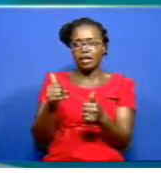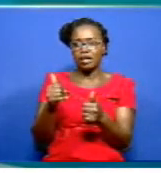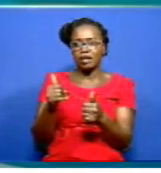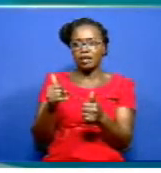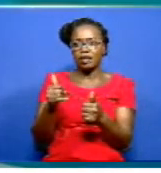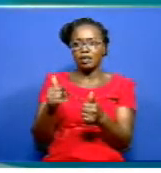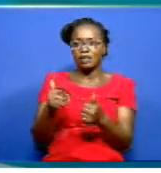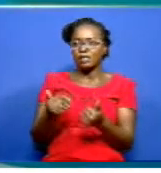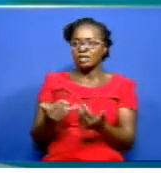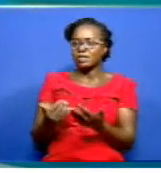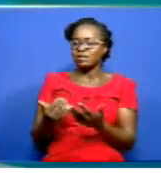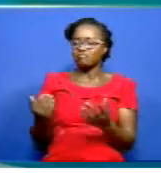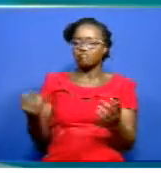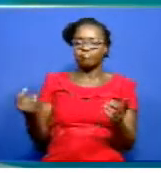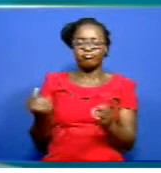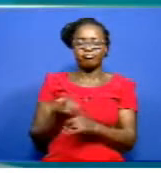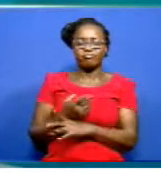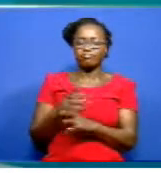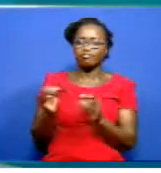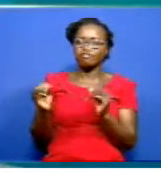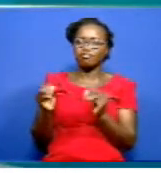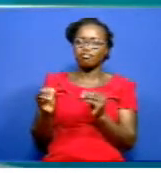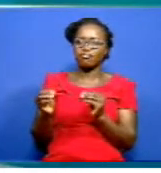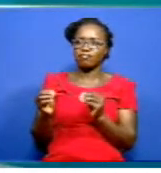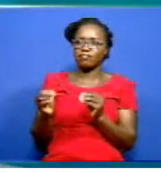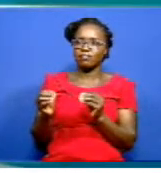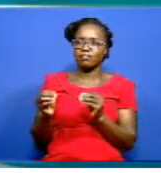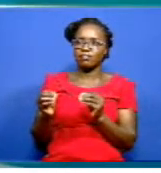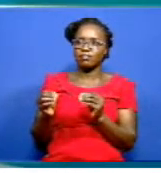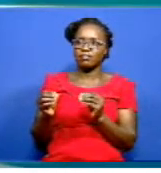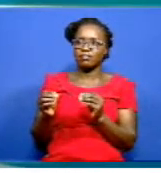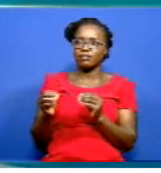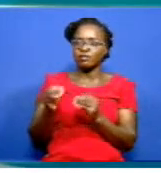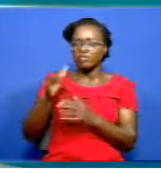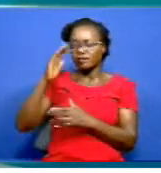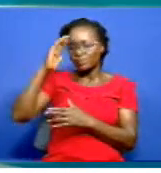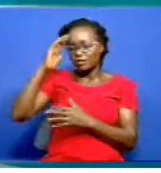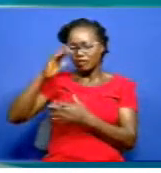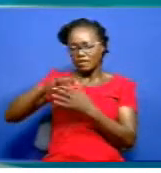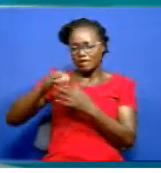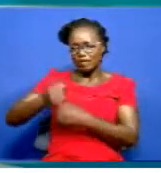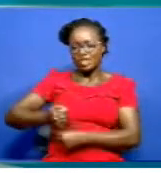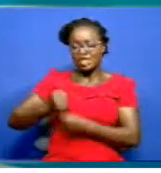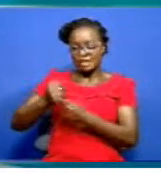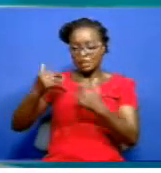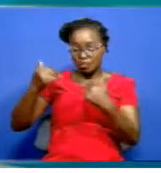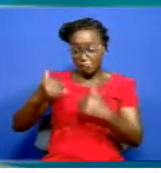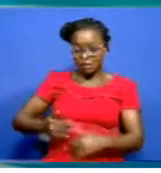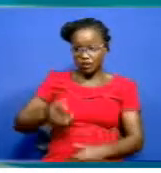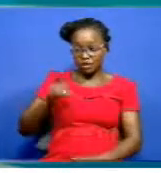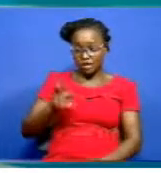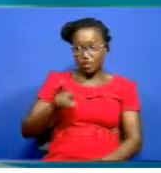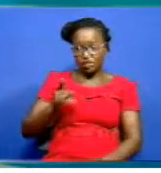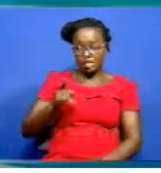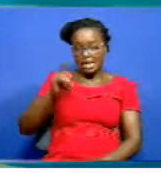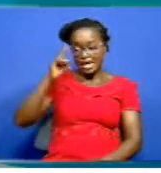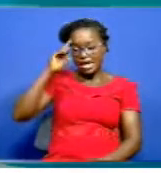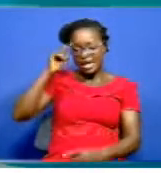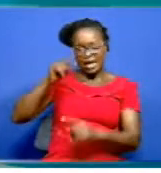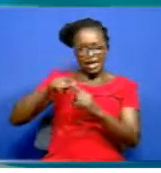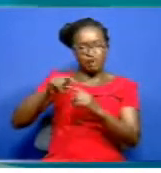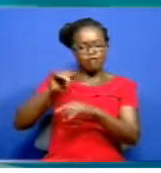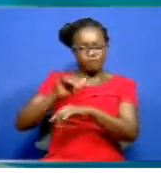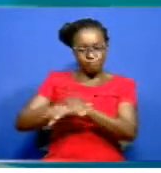ama hawajatofautiana mahali popote. Ndio aweze kuamini huyu mtu ana nia nzuri, huyu mtu